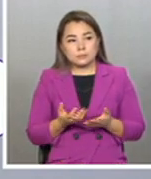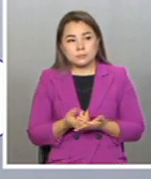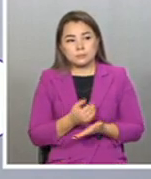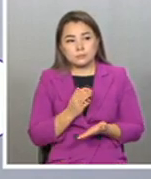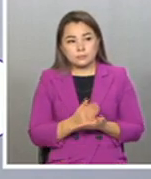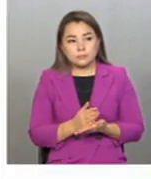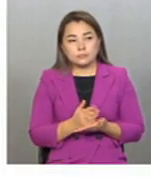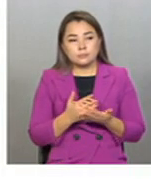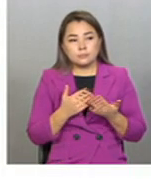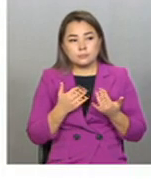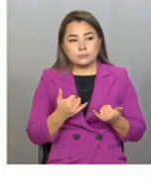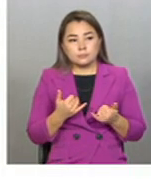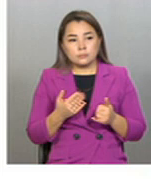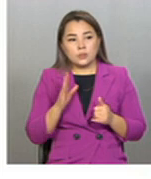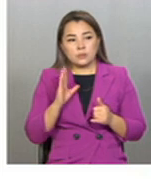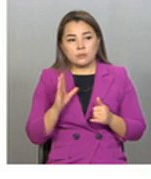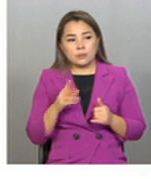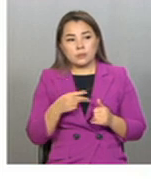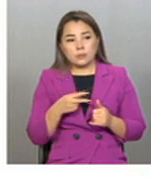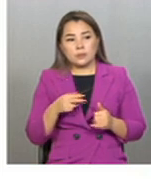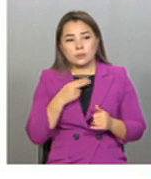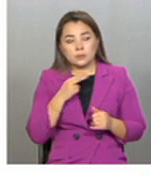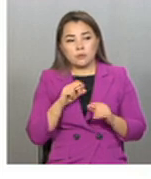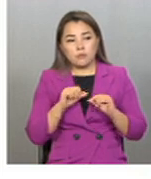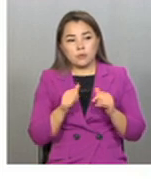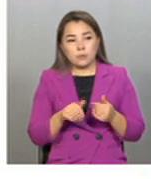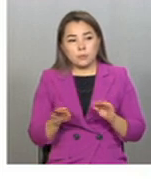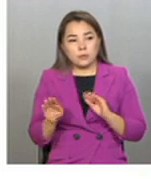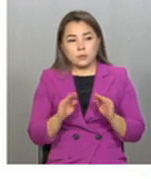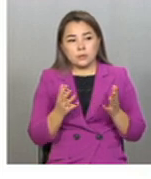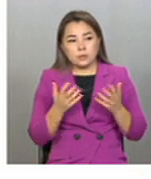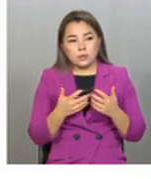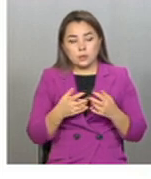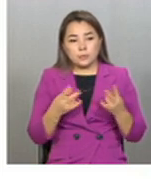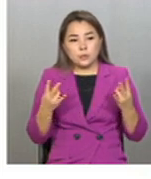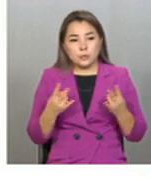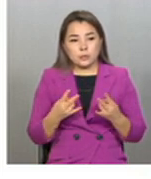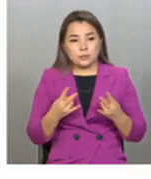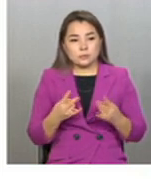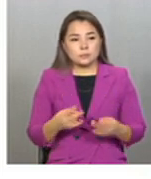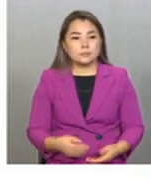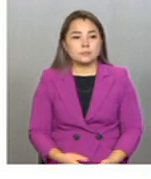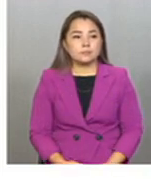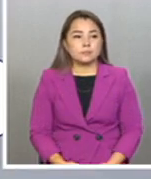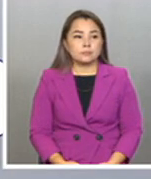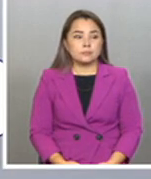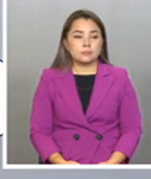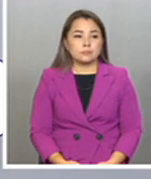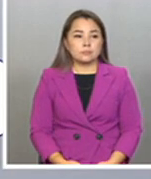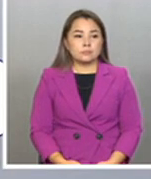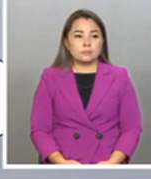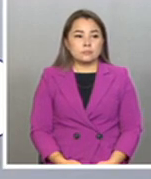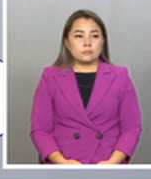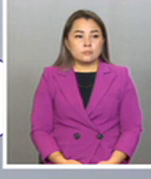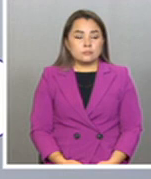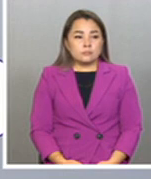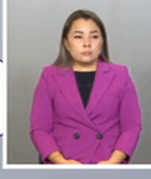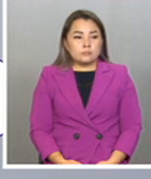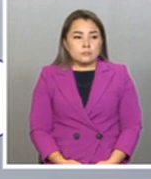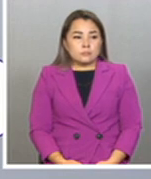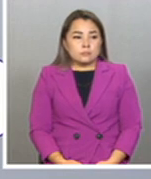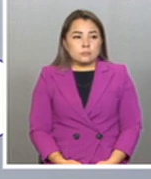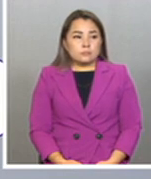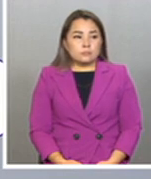Яғни V тең, ню көбейтілген VM, яғни көлемнің формуласы бойынша азоттың көлемін табамыз.